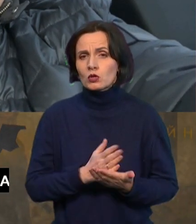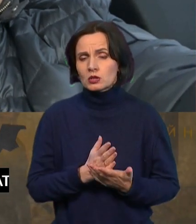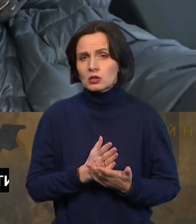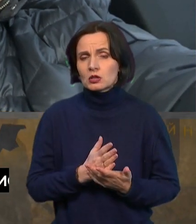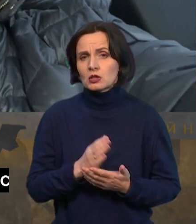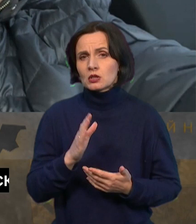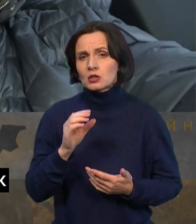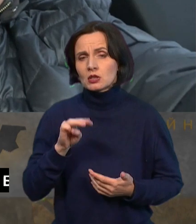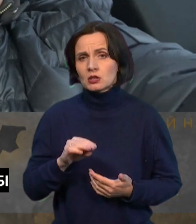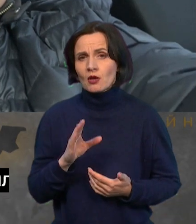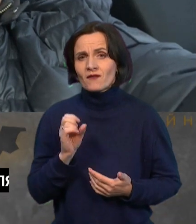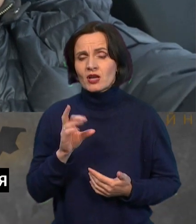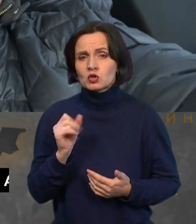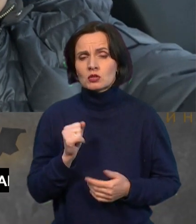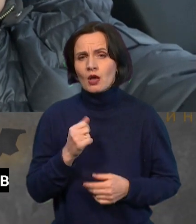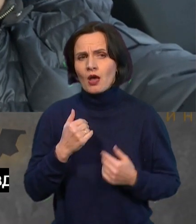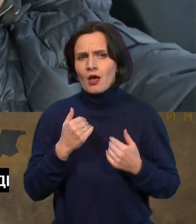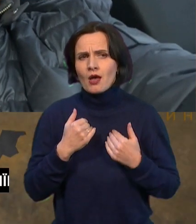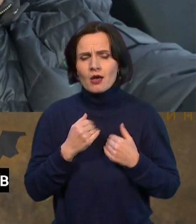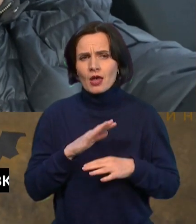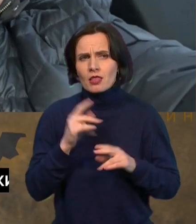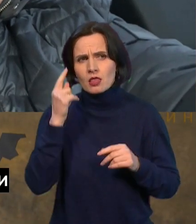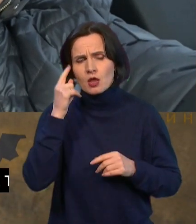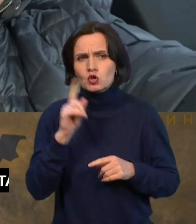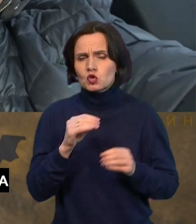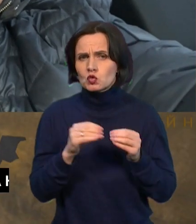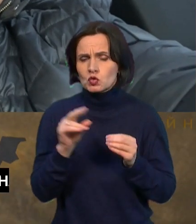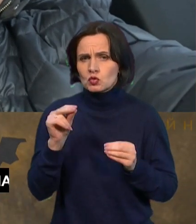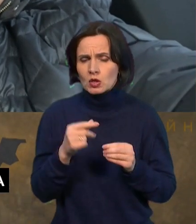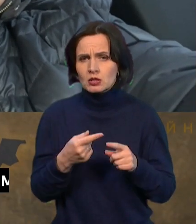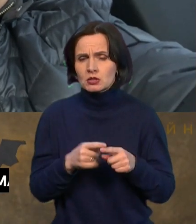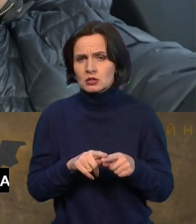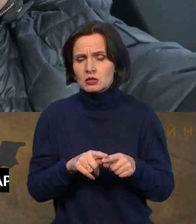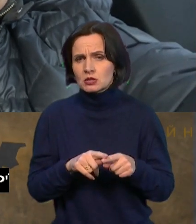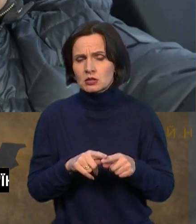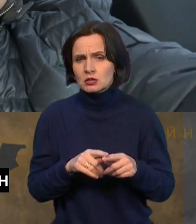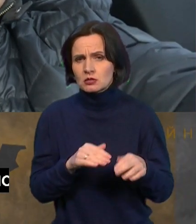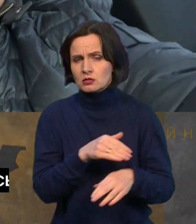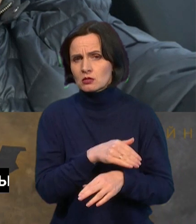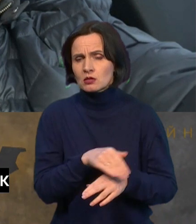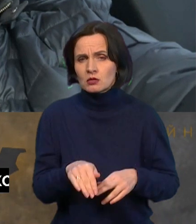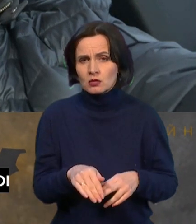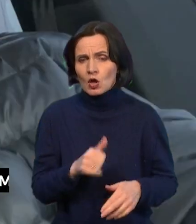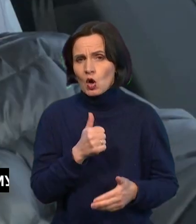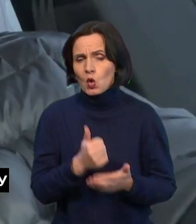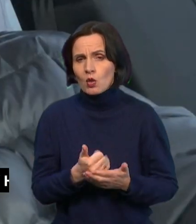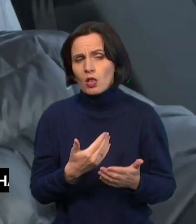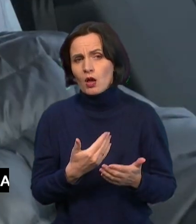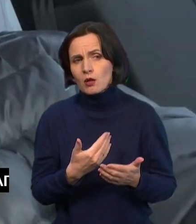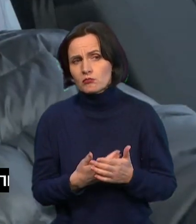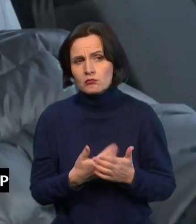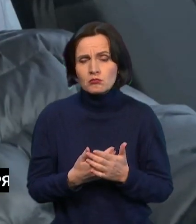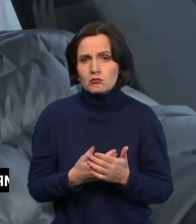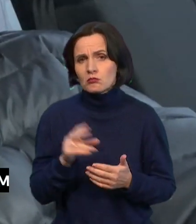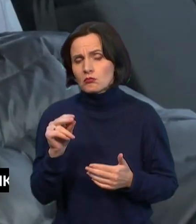Висоцький? Ні, ну я не думаю, що 10 число – це є Рубікон. Головне в даній ситуації, щоб десь приблизно числа, ну не знаю, там